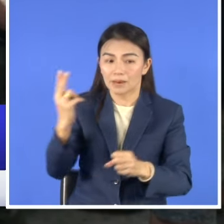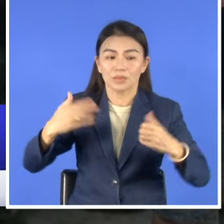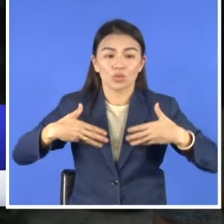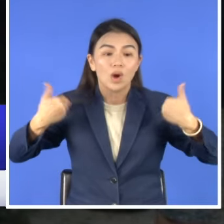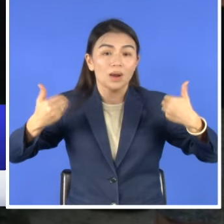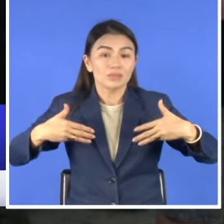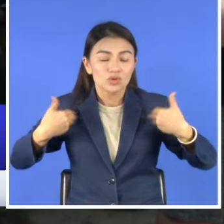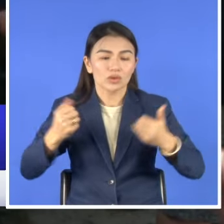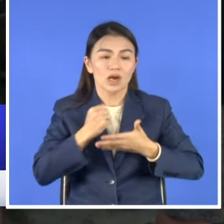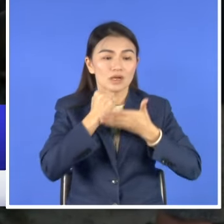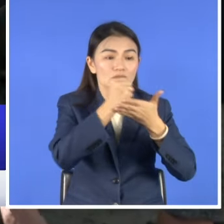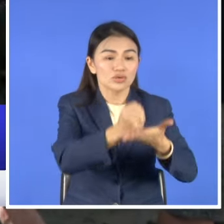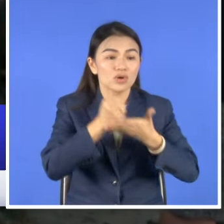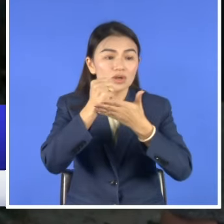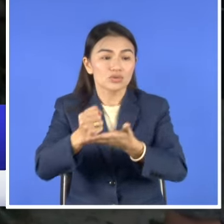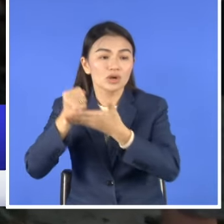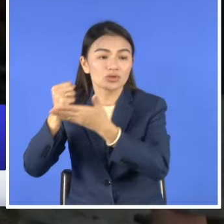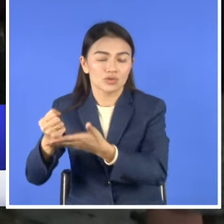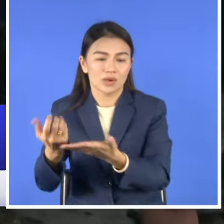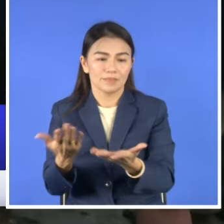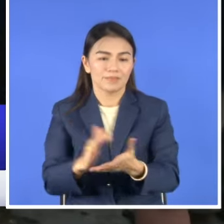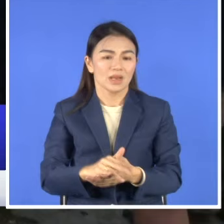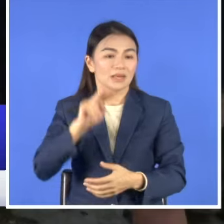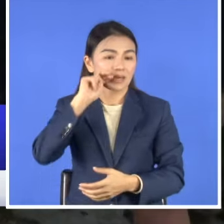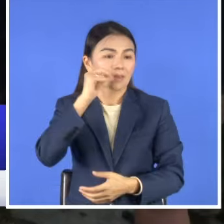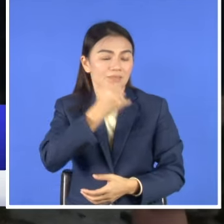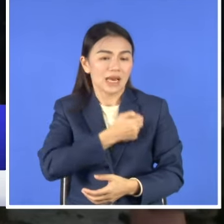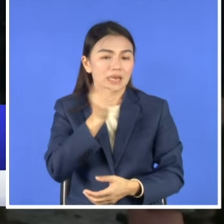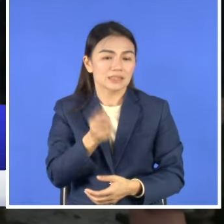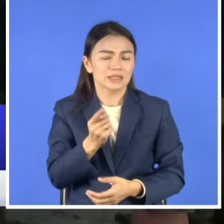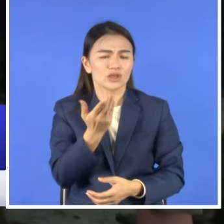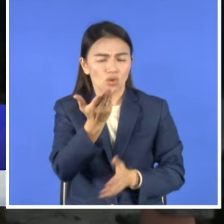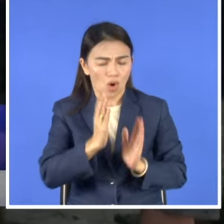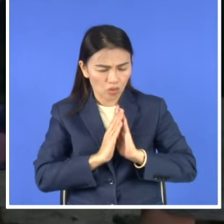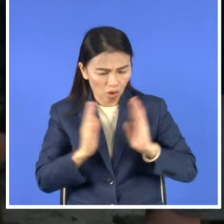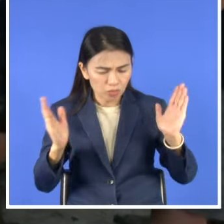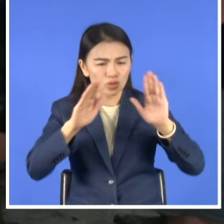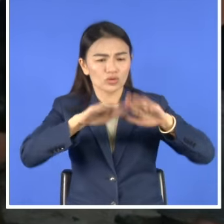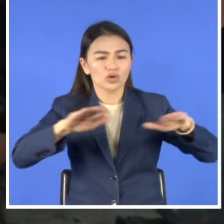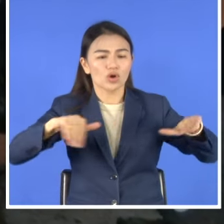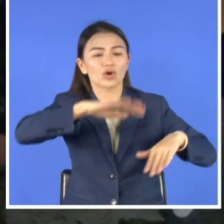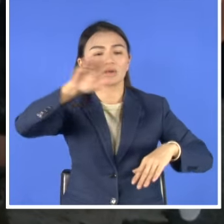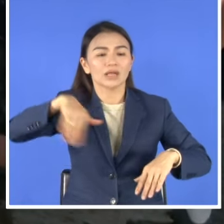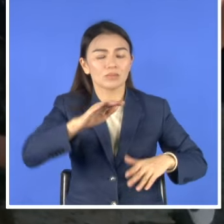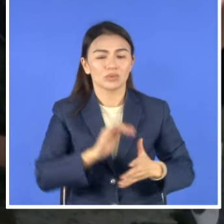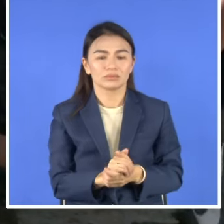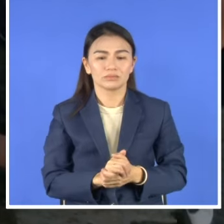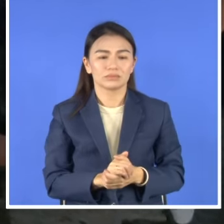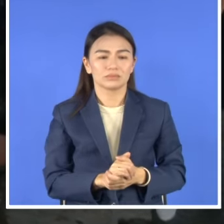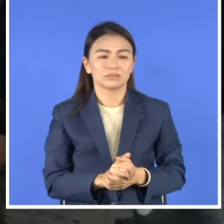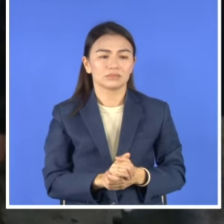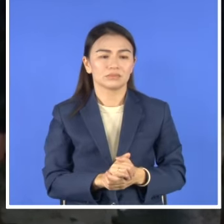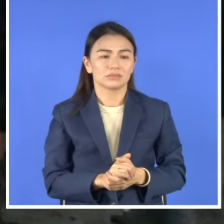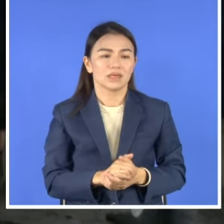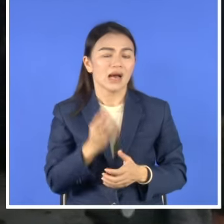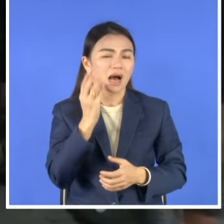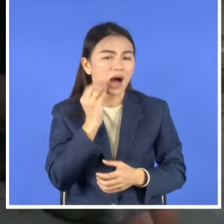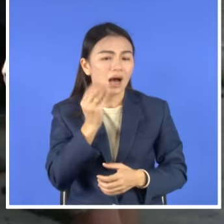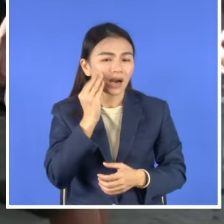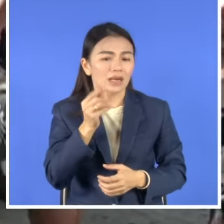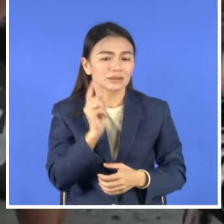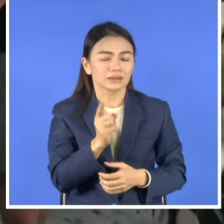บ้านได้ช่วยเหลือพี่น้องๆเมีน้ำใจมากค่ะยอมรับเลยต้องขอบคุณน้องๆทุกคนนะคะเ้าเป็นน้องๆที่น่ารักมาก